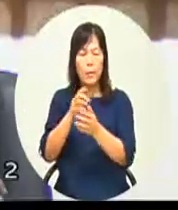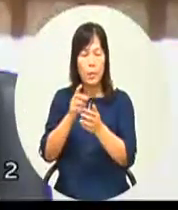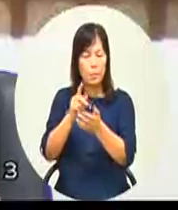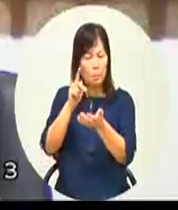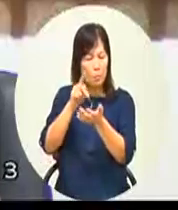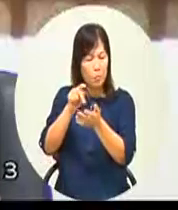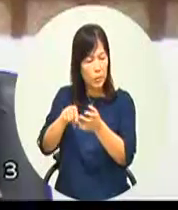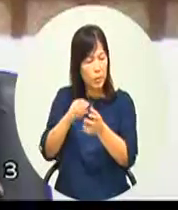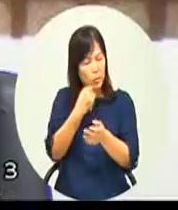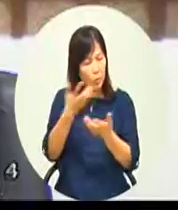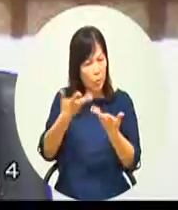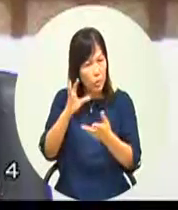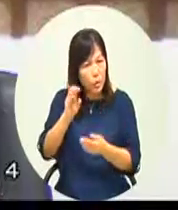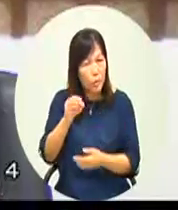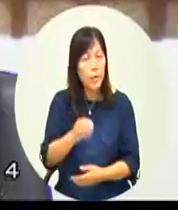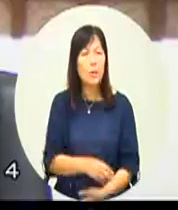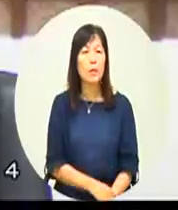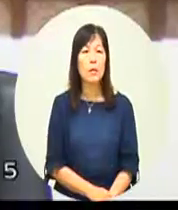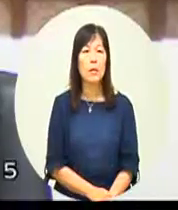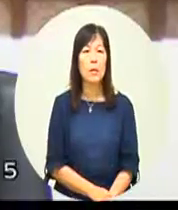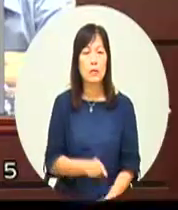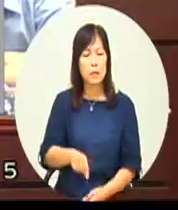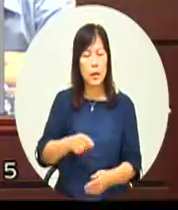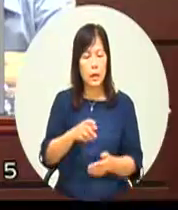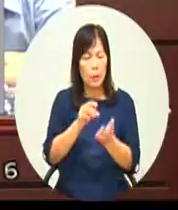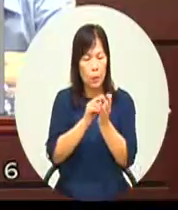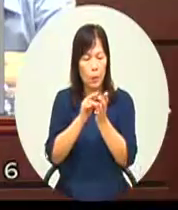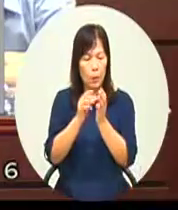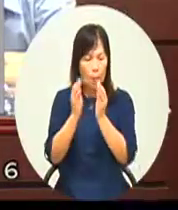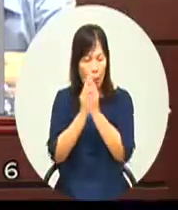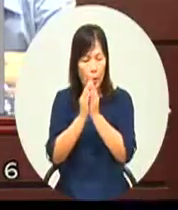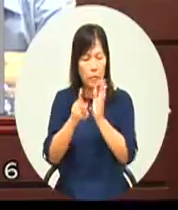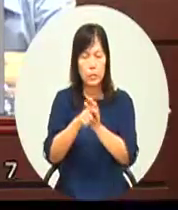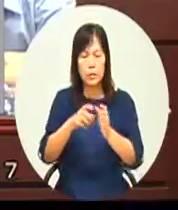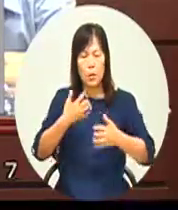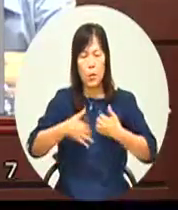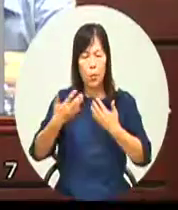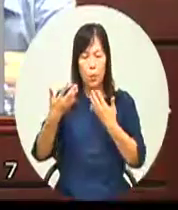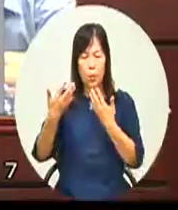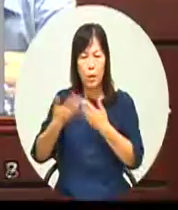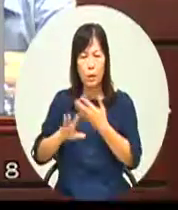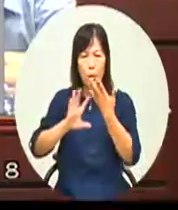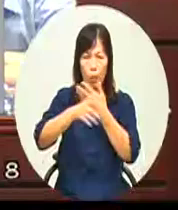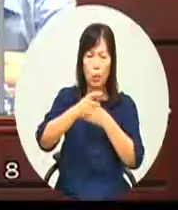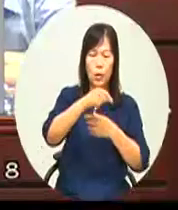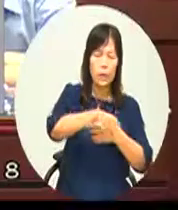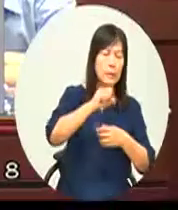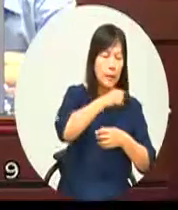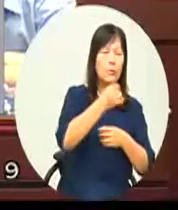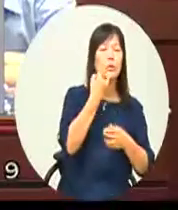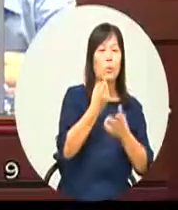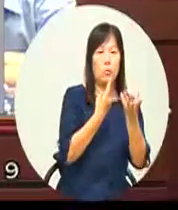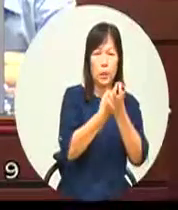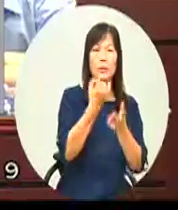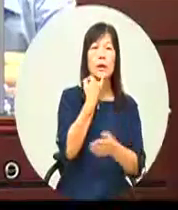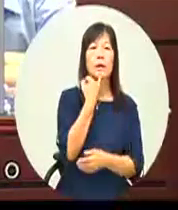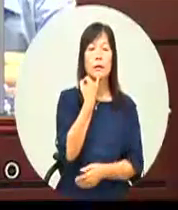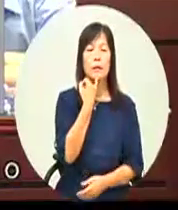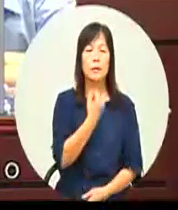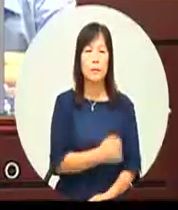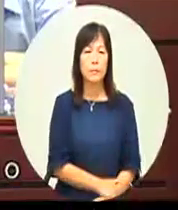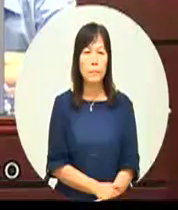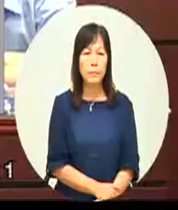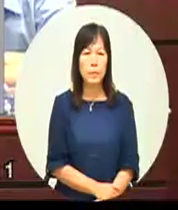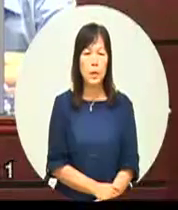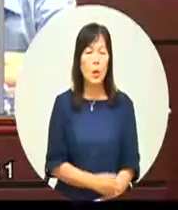问题吗？有没有？ 目前我们这个标是欢迎国际标跟国内的厂商都可以来参与。 那可是啊，有一点啊，